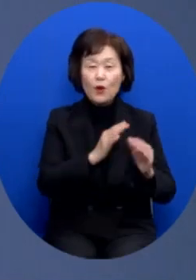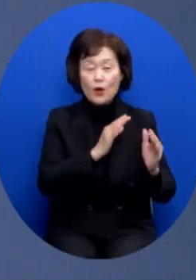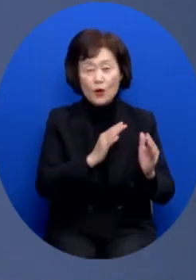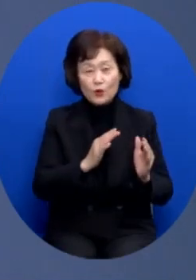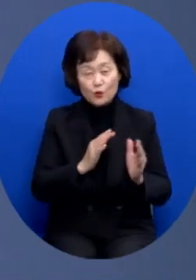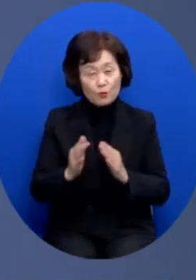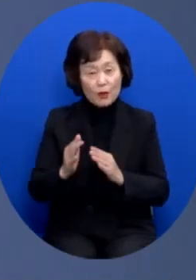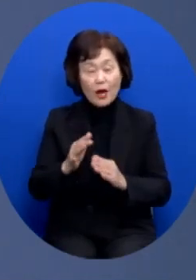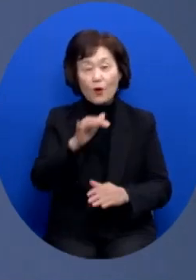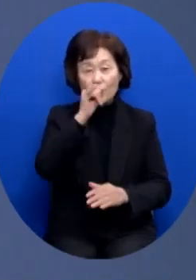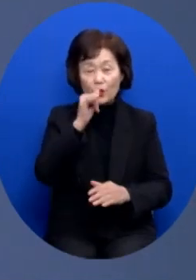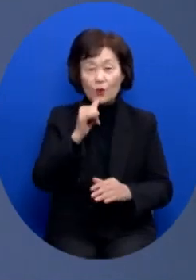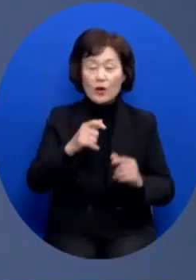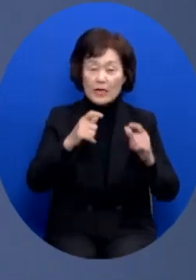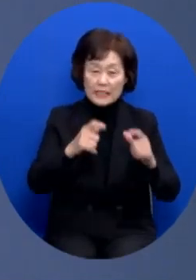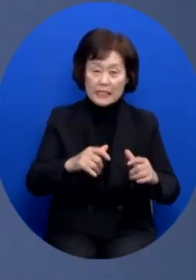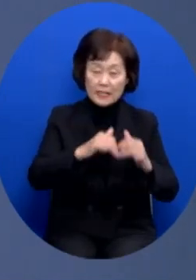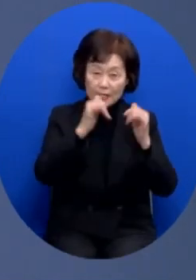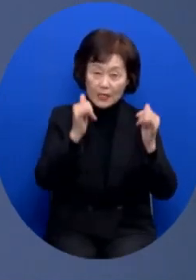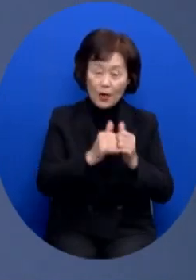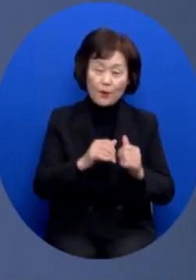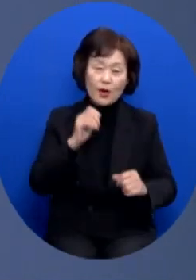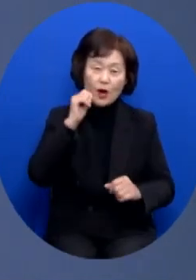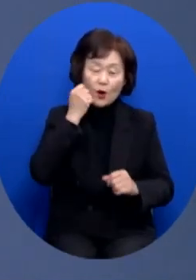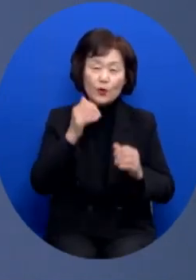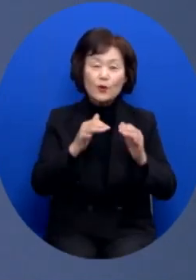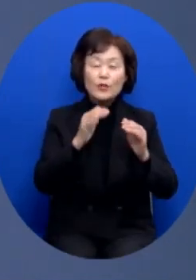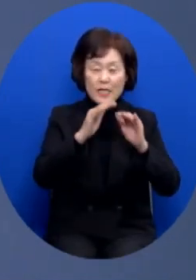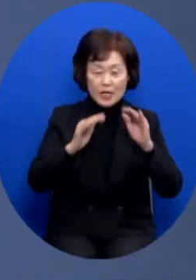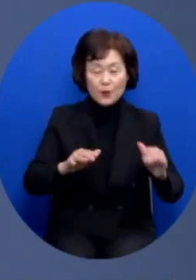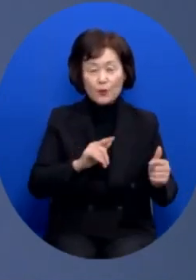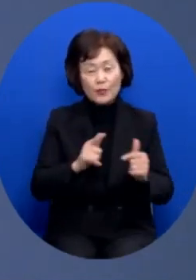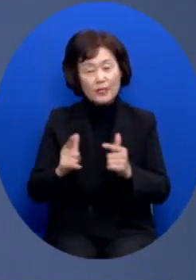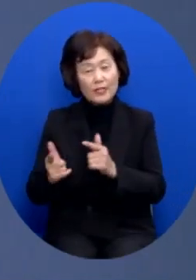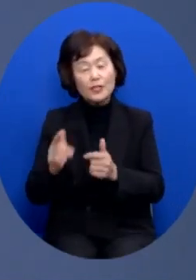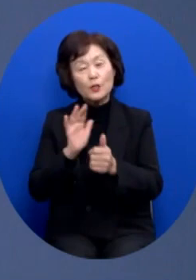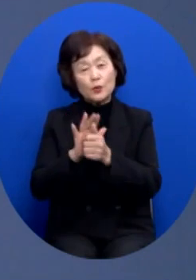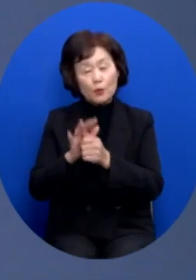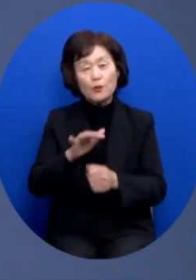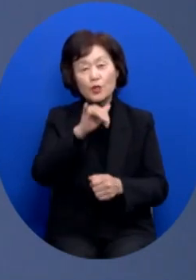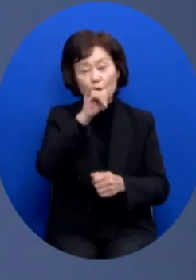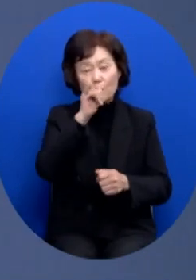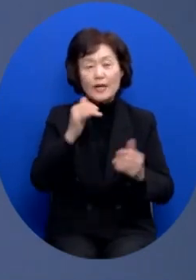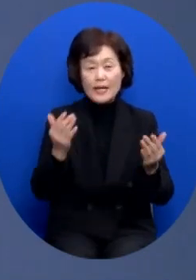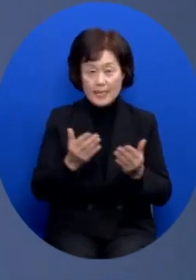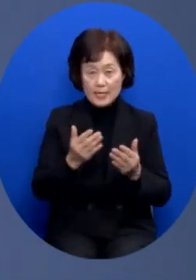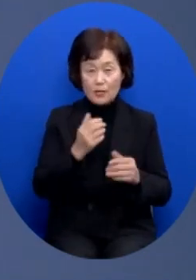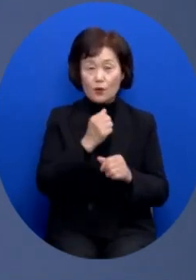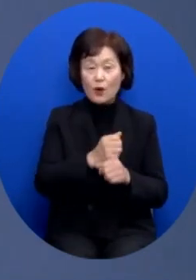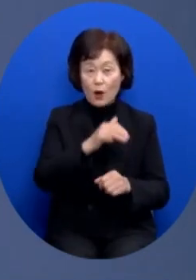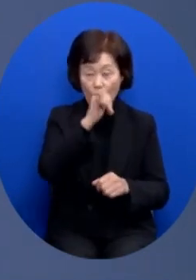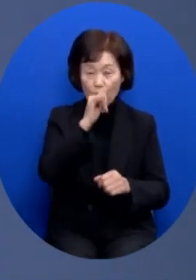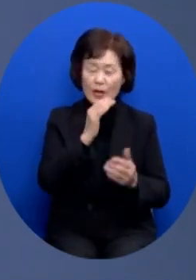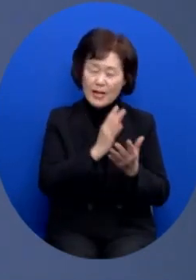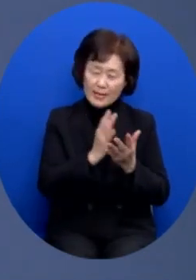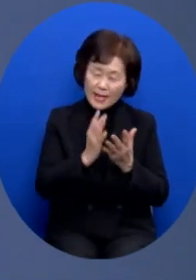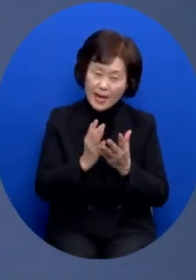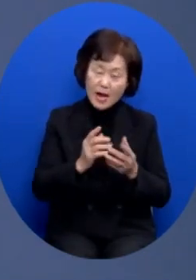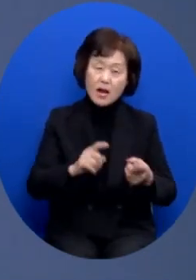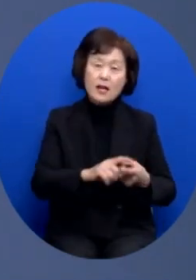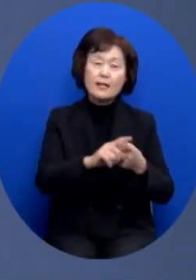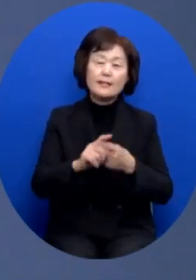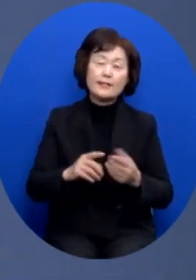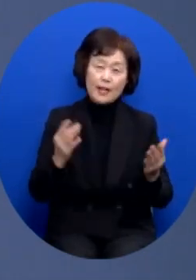불이웃 도기 그리고 어렵고 힘든 교회를 지원하기 위한 아 그런 어 다양한 연합